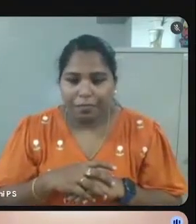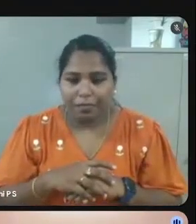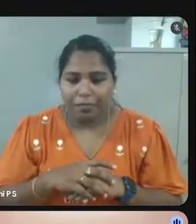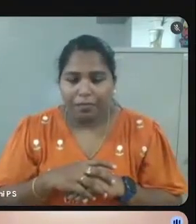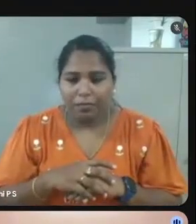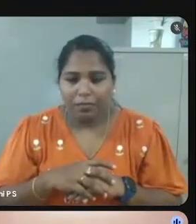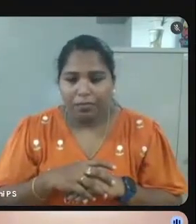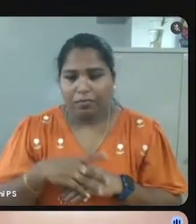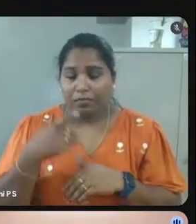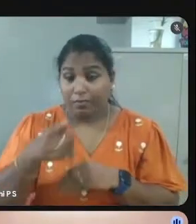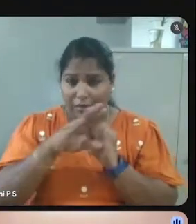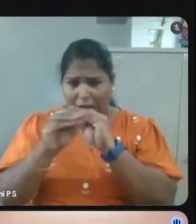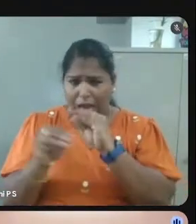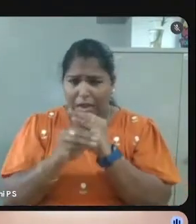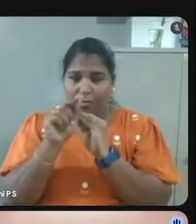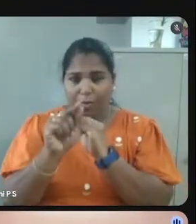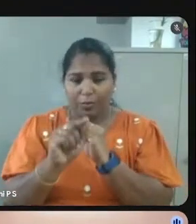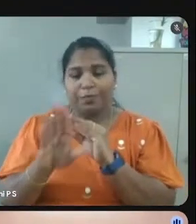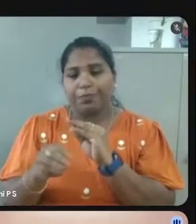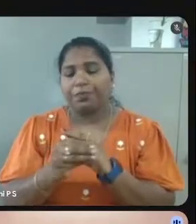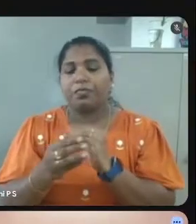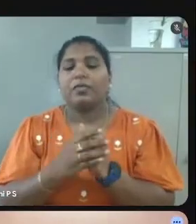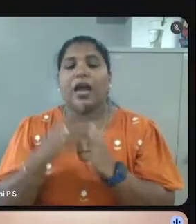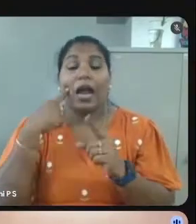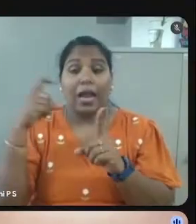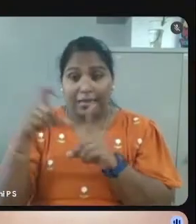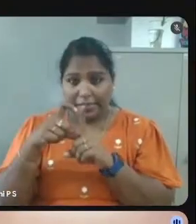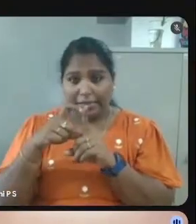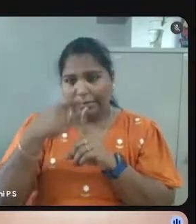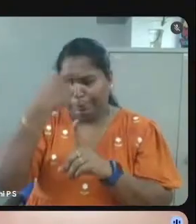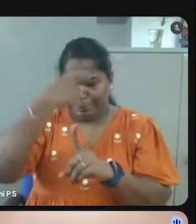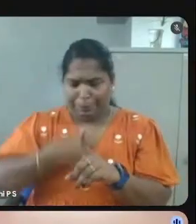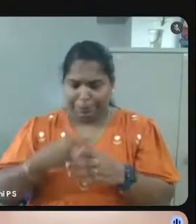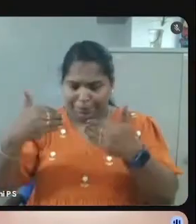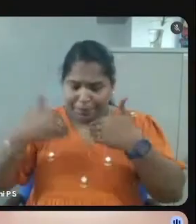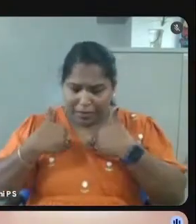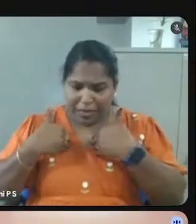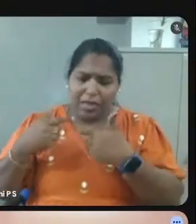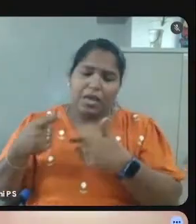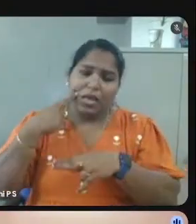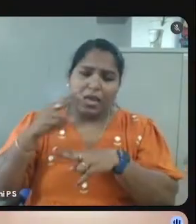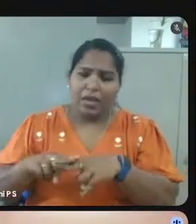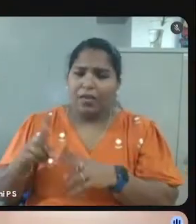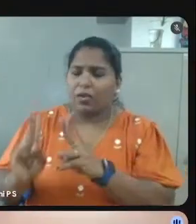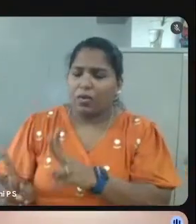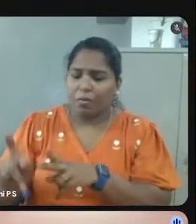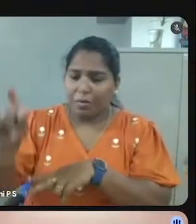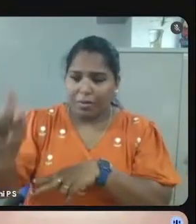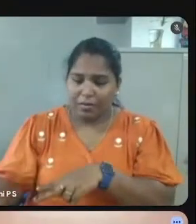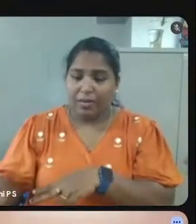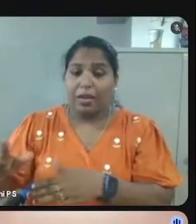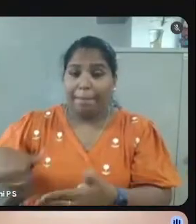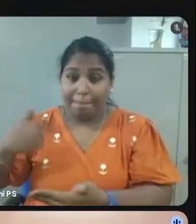ഇതിനോട് ഞാനൊരു അഡീഷണൽ ആയിട്ട് പോയിന്റ് പറഞ്ഞല്ലോ, ഒരു ഐഡിയ ഉള്ളവരെ കുറച്ച് നോർമൽ ആയിട്ടുള്ള ആൾക്കാരെ കല്യാണം